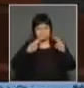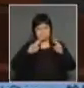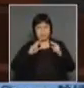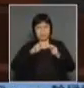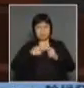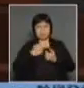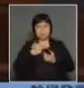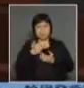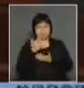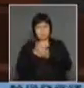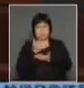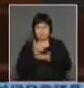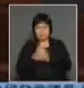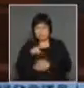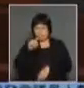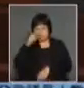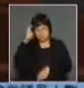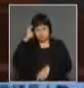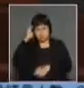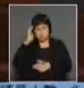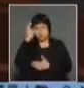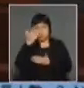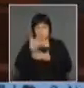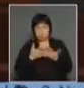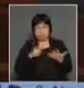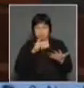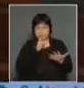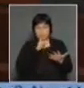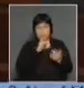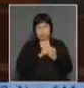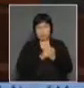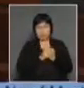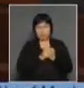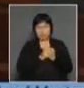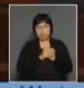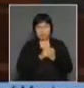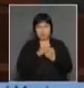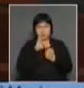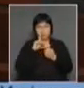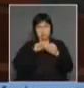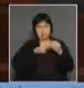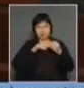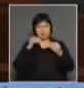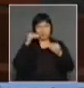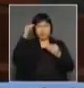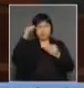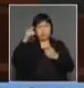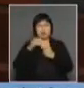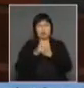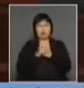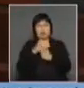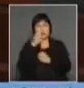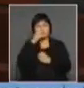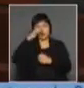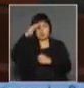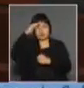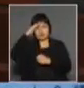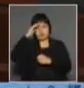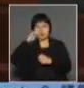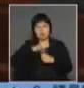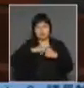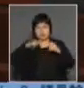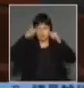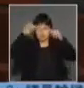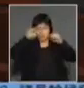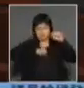知道網上有個應該是高登的組群嘅《香港警察暴行記錄》啊，揭